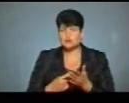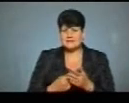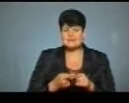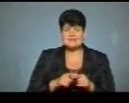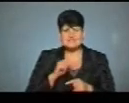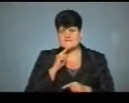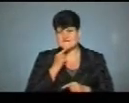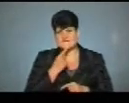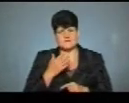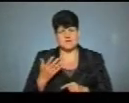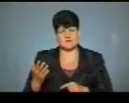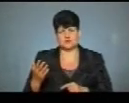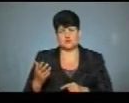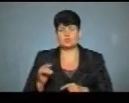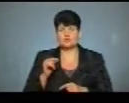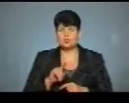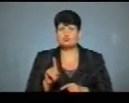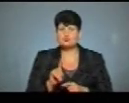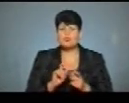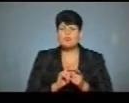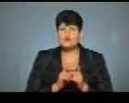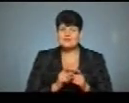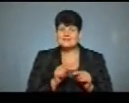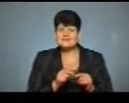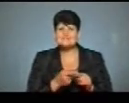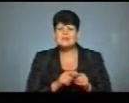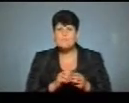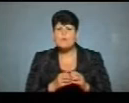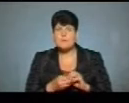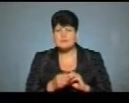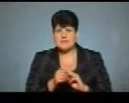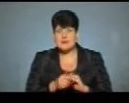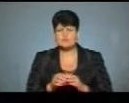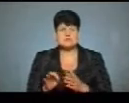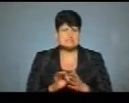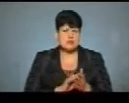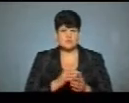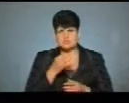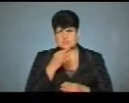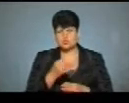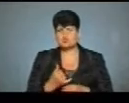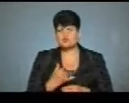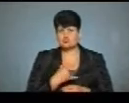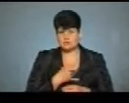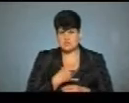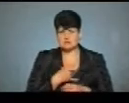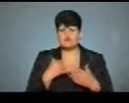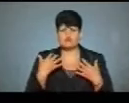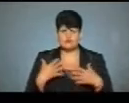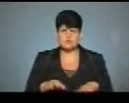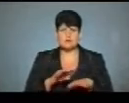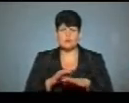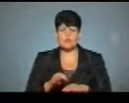надзвичайно важко. А тому, щоб боротися з цією проблемою, зразу скажу, що в нас вже